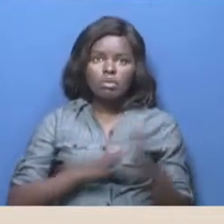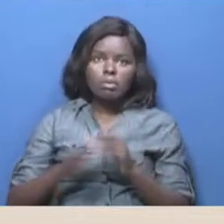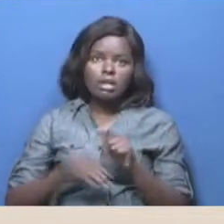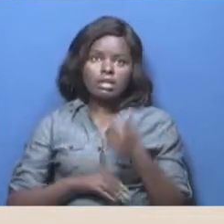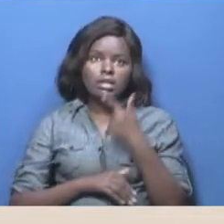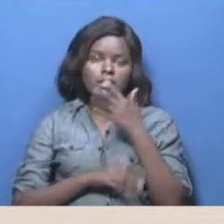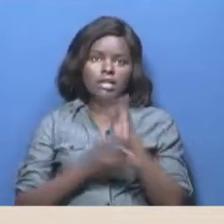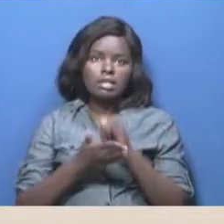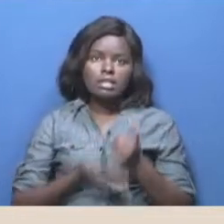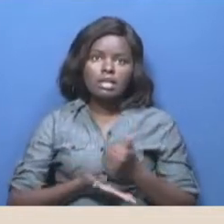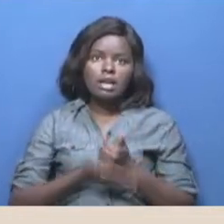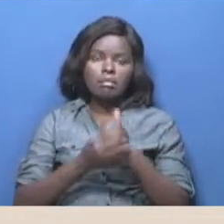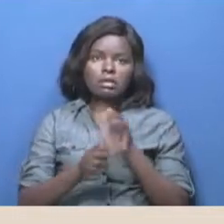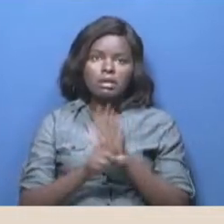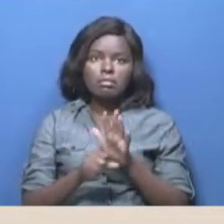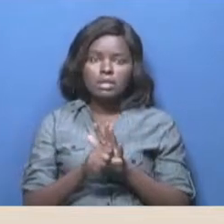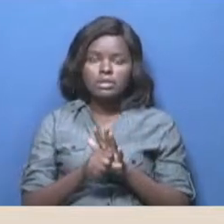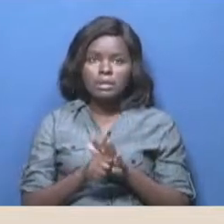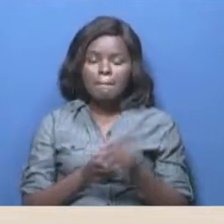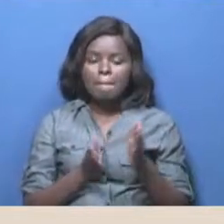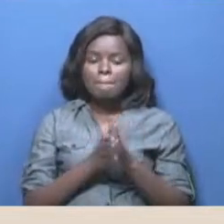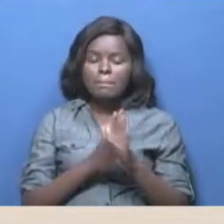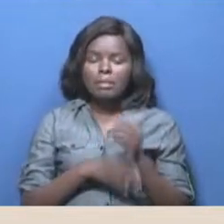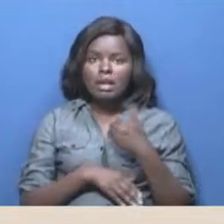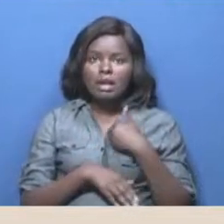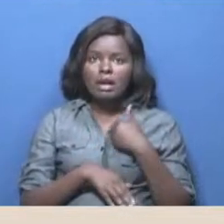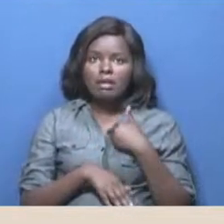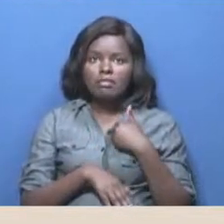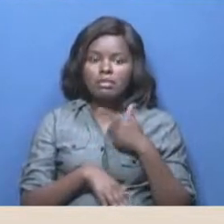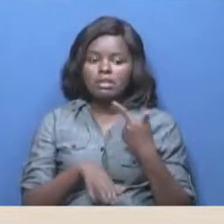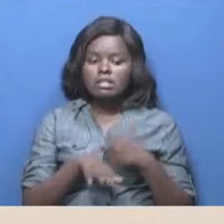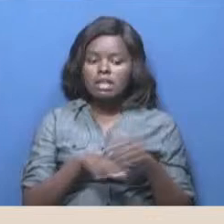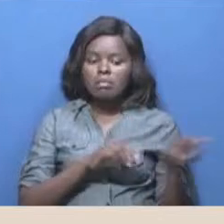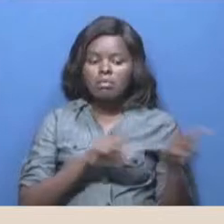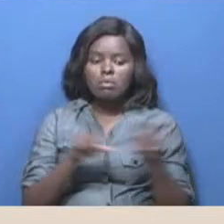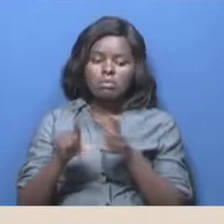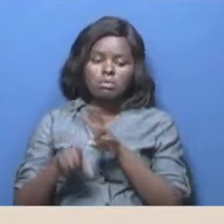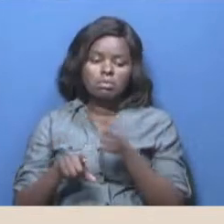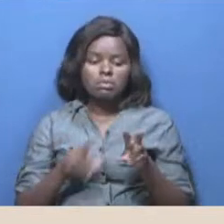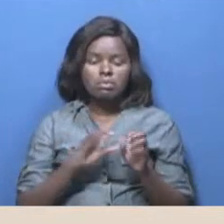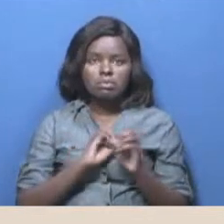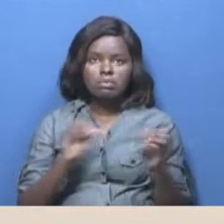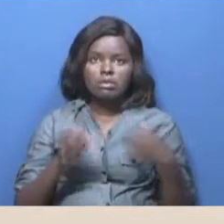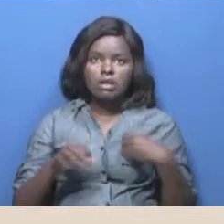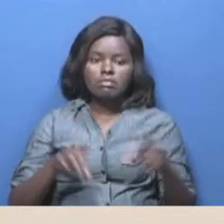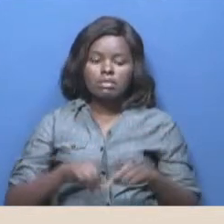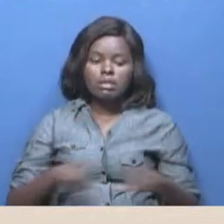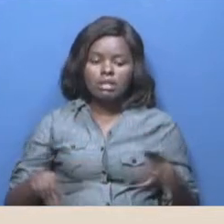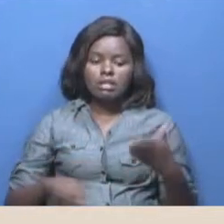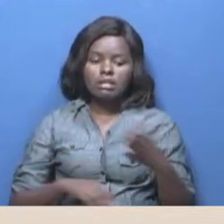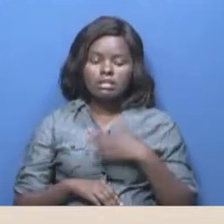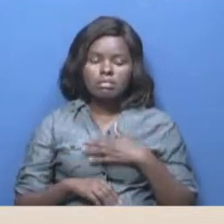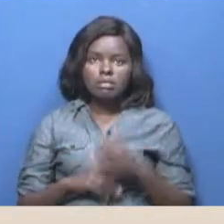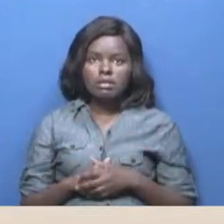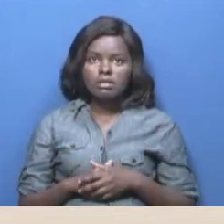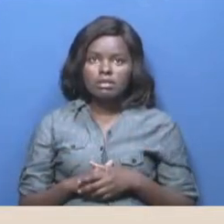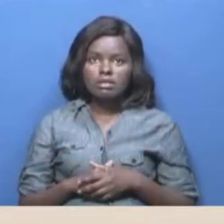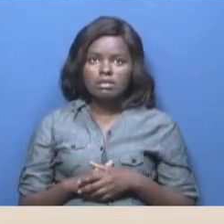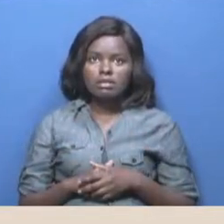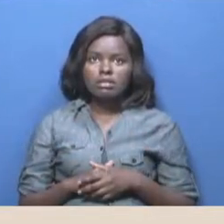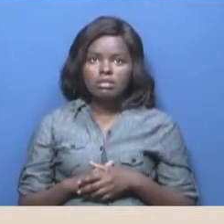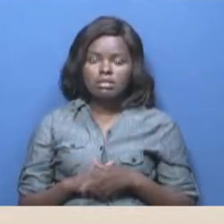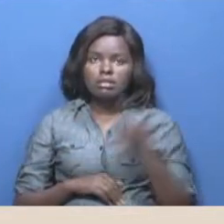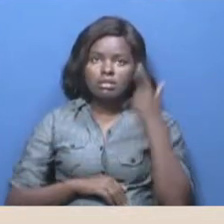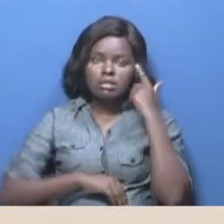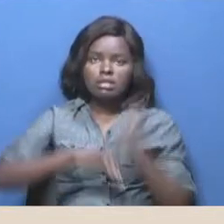nĩ mateithĩkĩte na matirĩ na mahinda ma kũrũra. Na mũgũnda ũyũ wakwa ndĩrona kaĩ